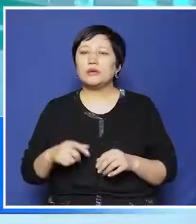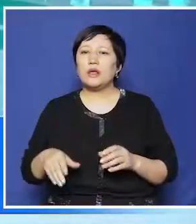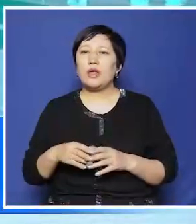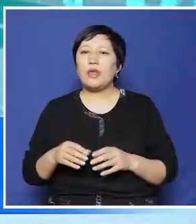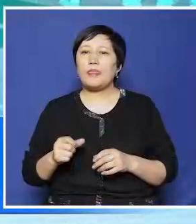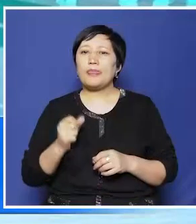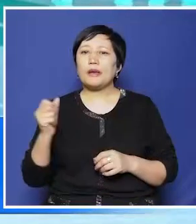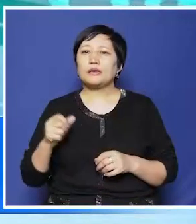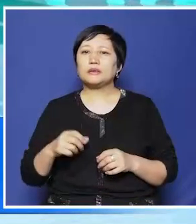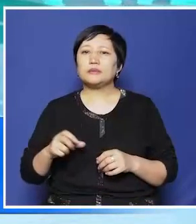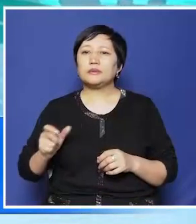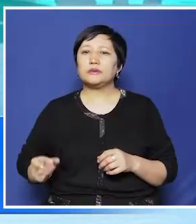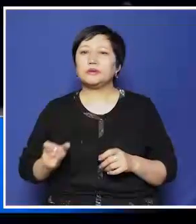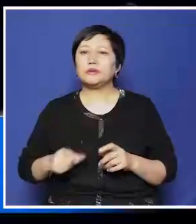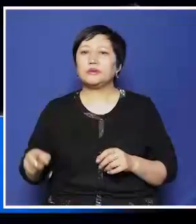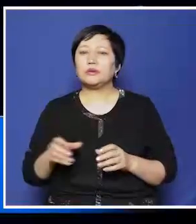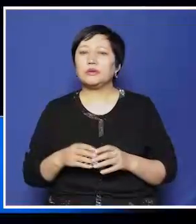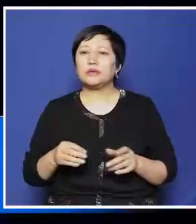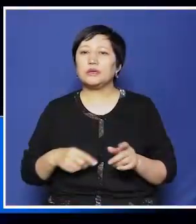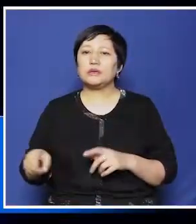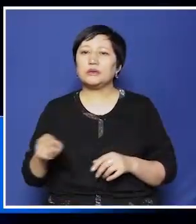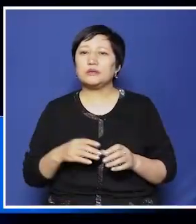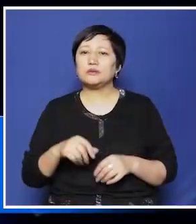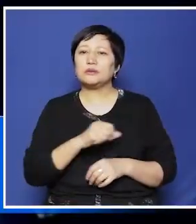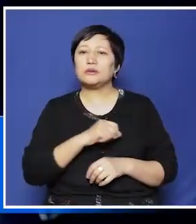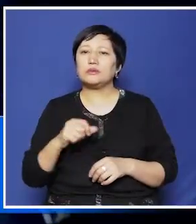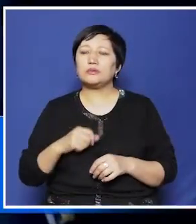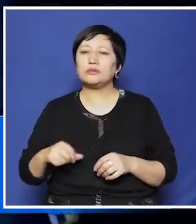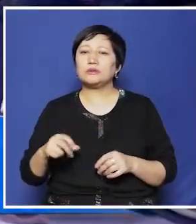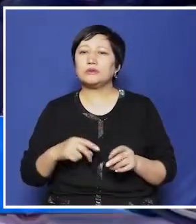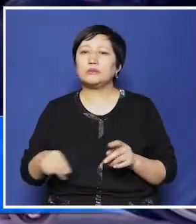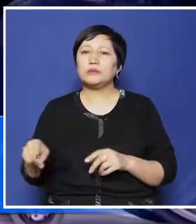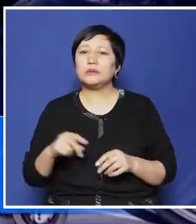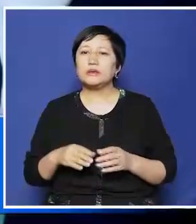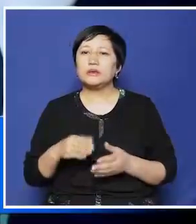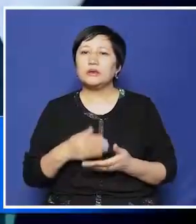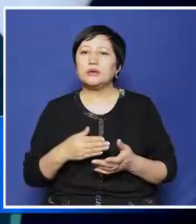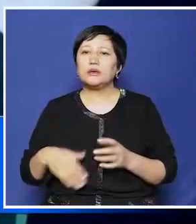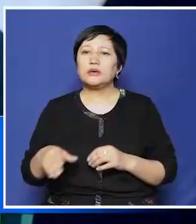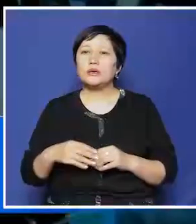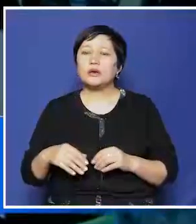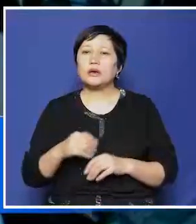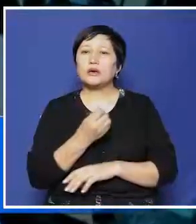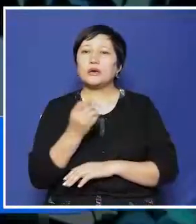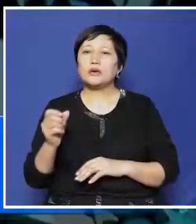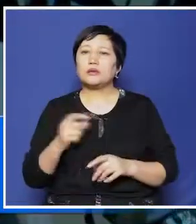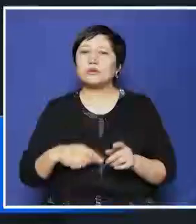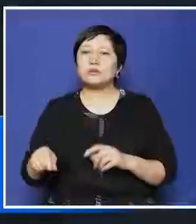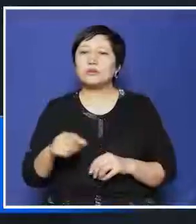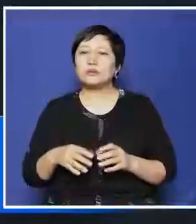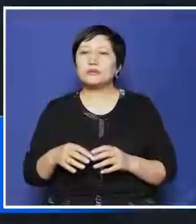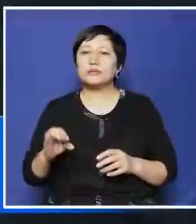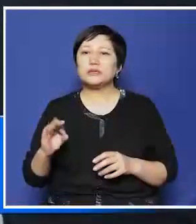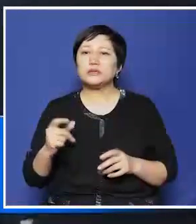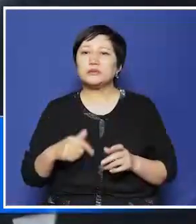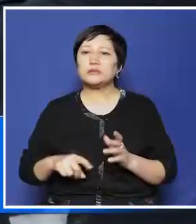нағыз патриот азаматтар. Олардың артында өздеріңіздей адал партияластар бар, қалың орман халқымыз бар.